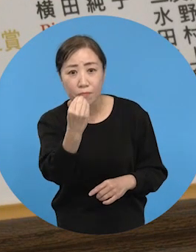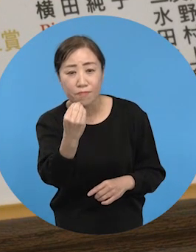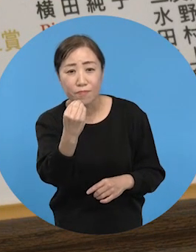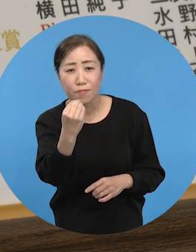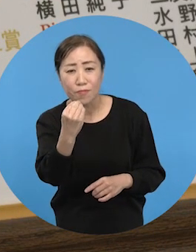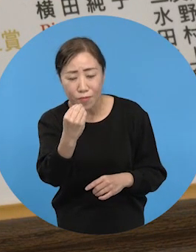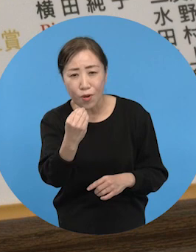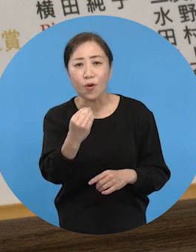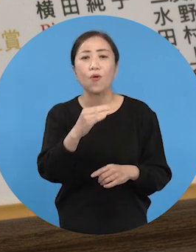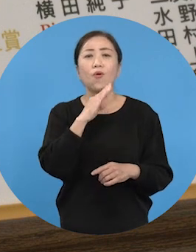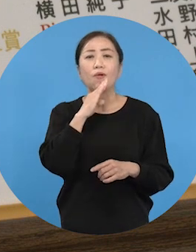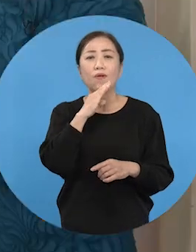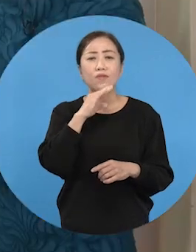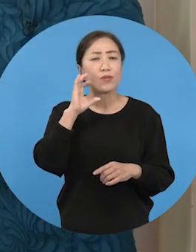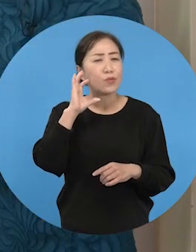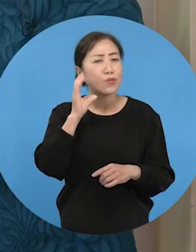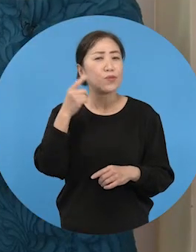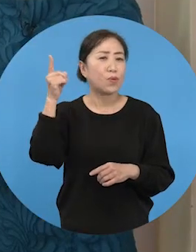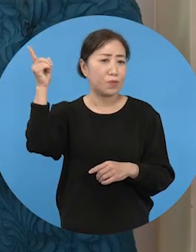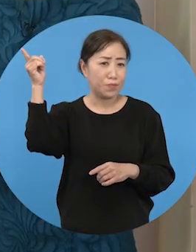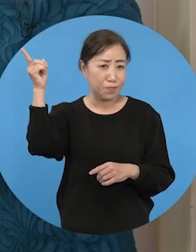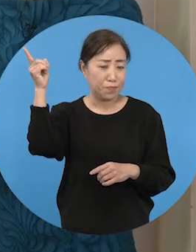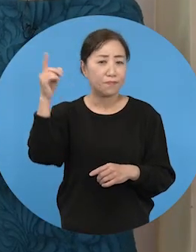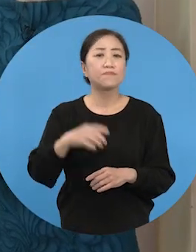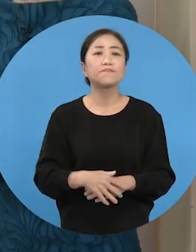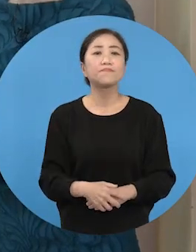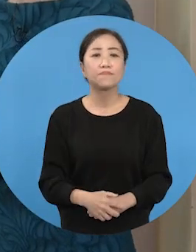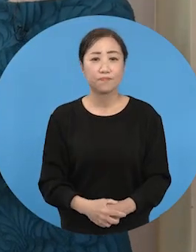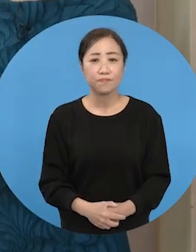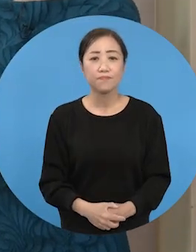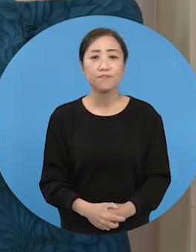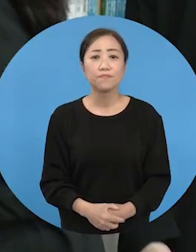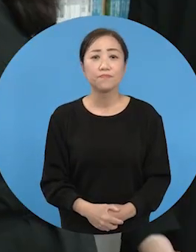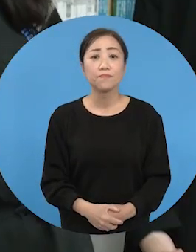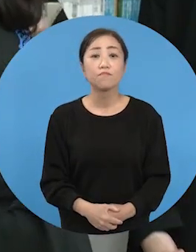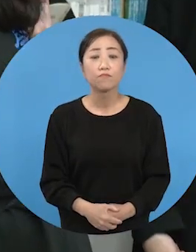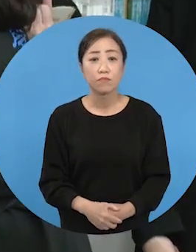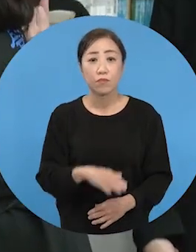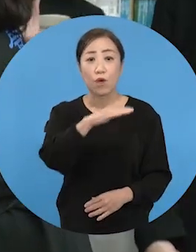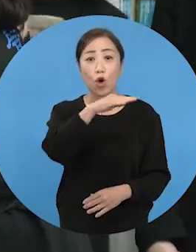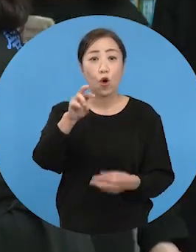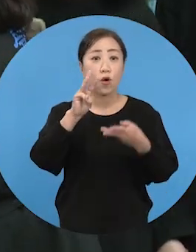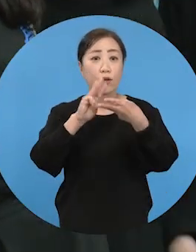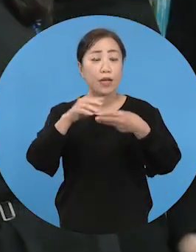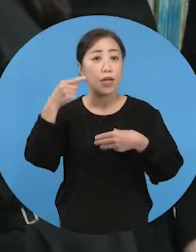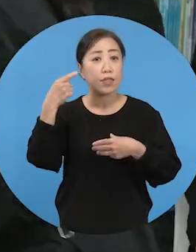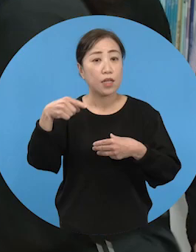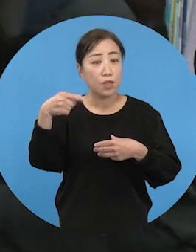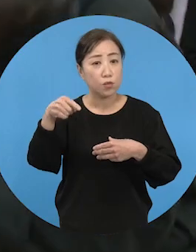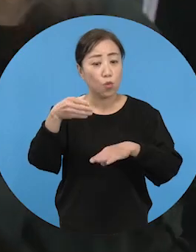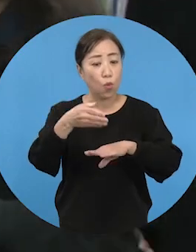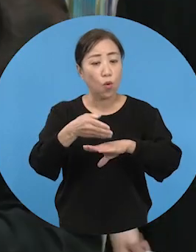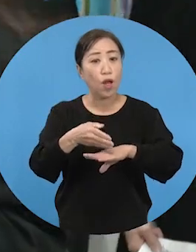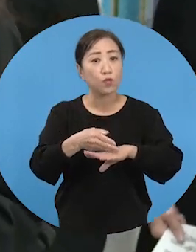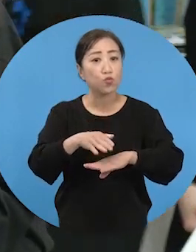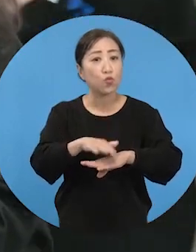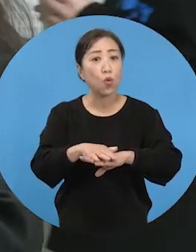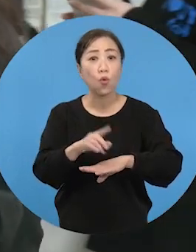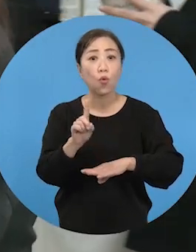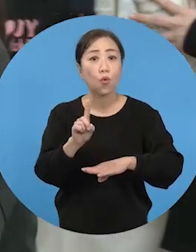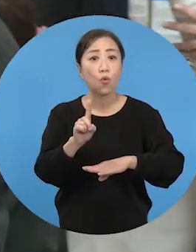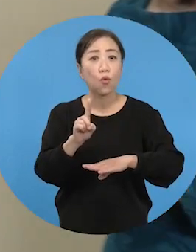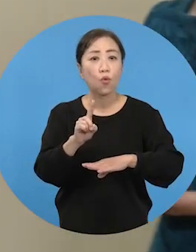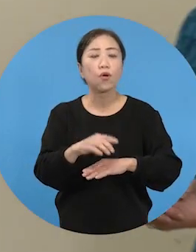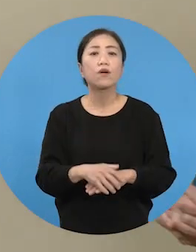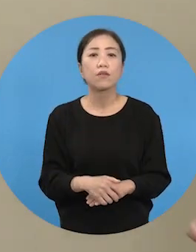っていうぐらいにのめり込めるようにめちゃめちゃかっこいい式してます。 横田先生のこう練習方法ってどんな感じなんですか